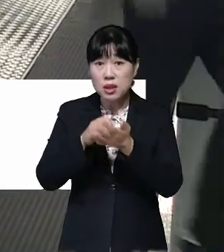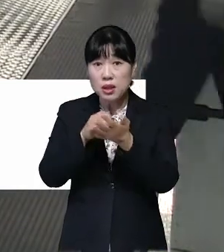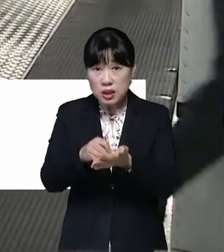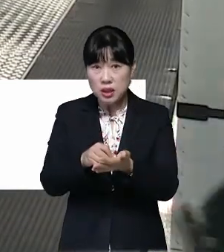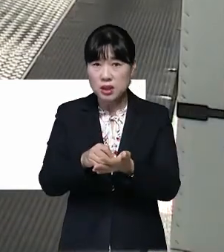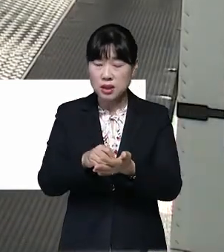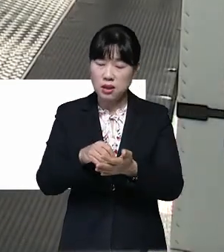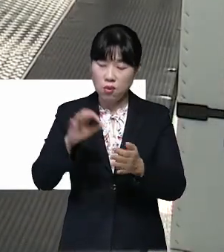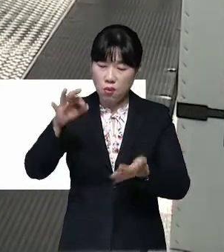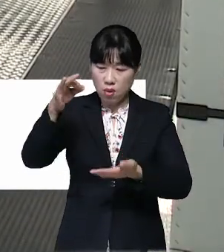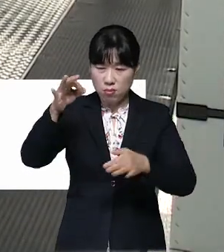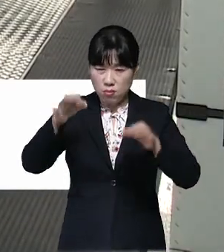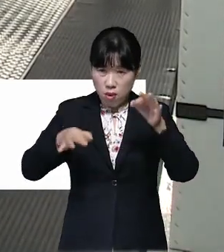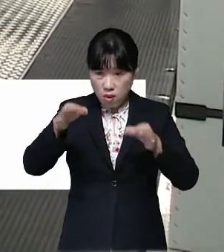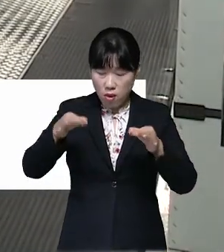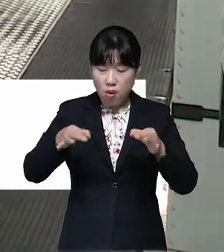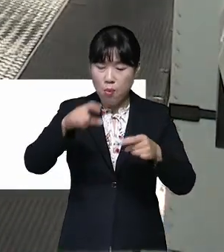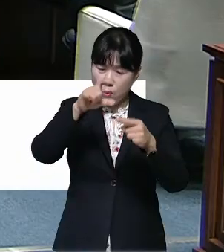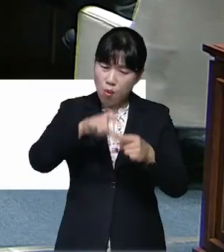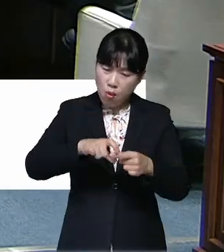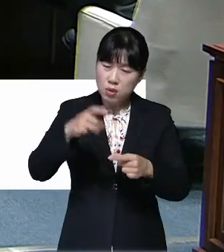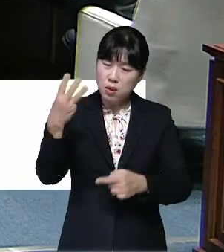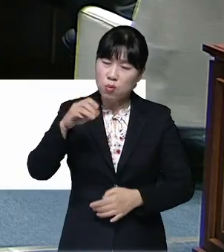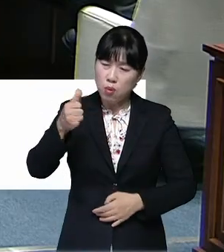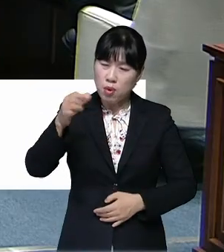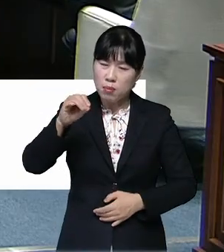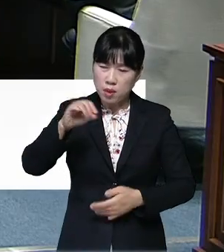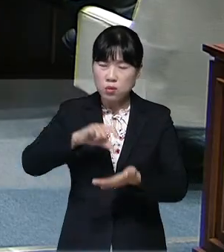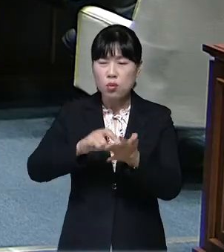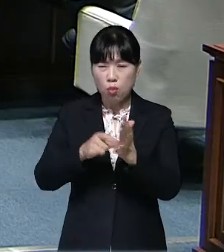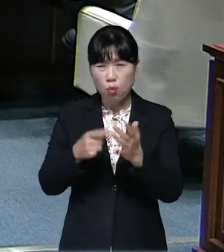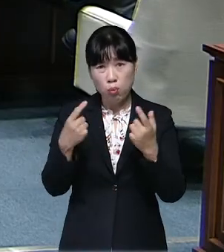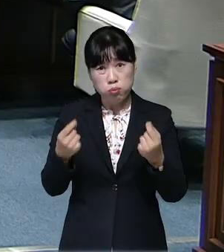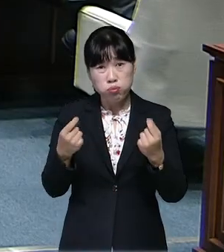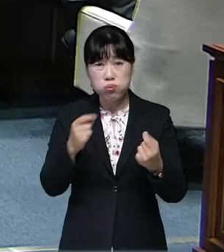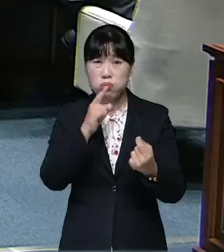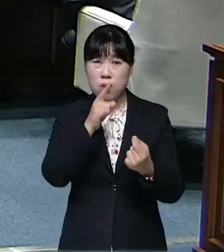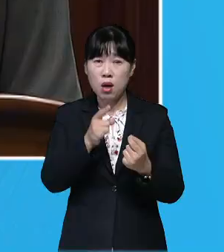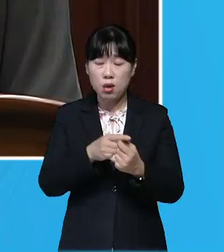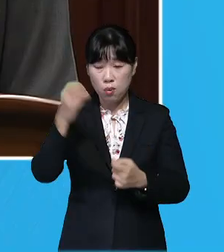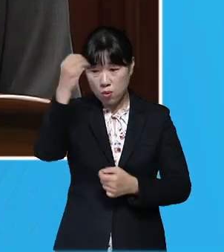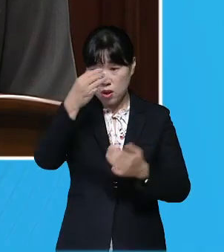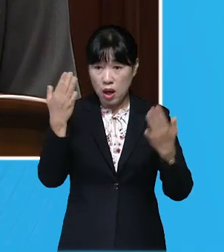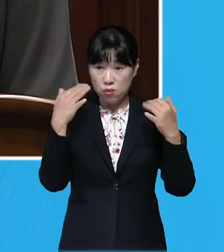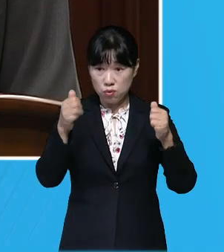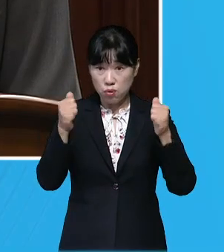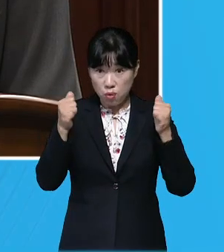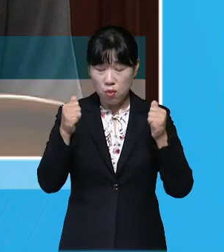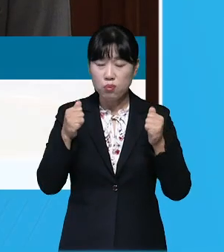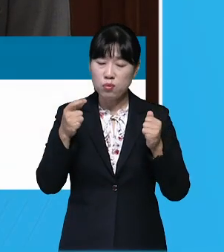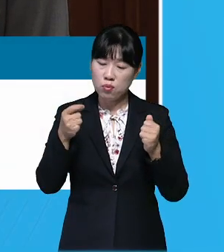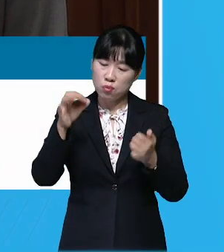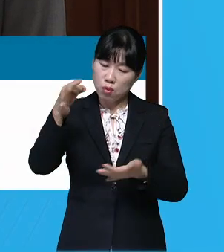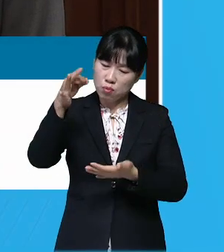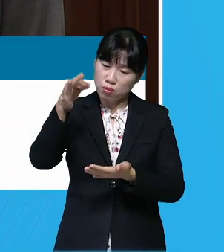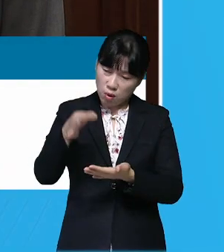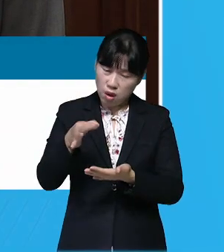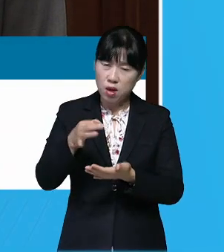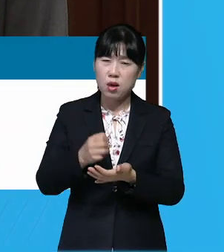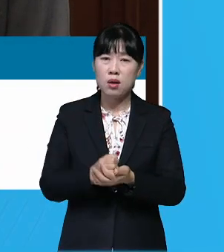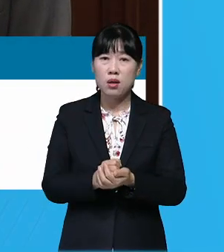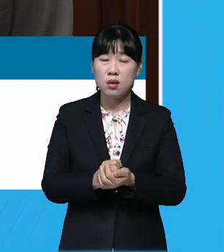있으며 평균 연봉은 3,500만 원 수준이라고 반박했습니다. 고등학교 나오신 분들은 그보다 좀 적을 수도